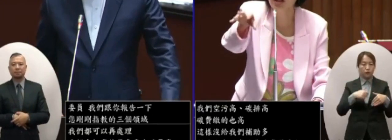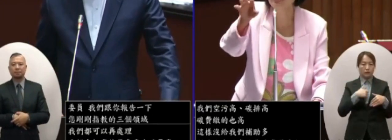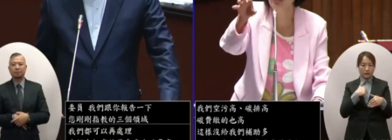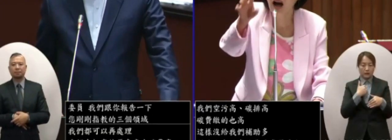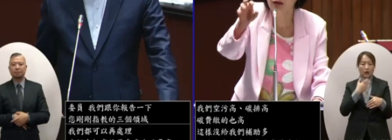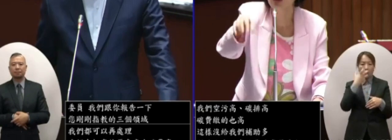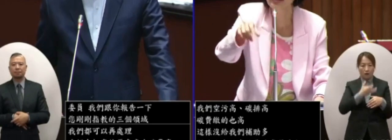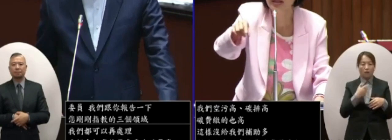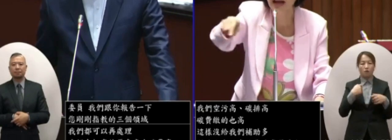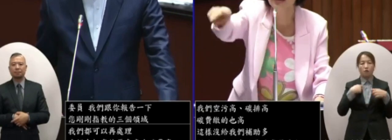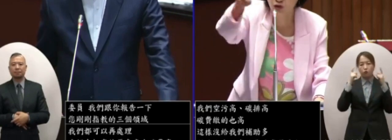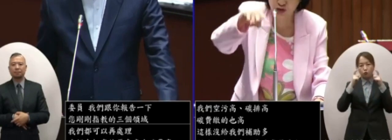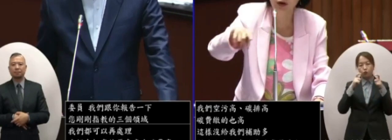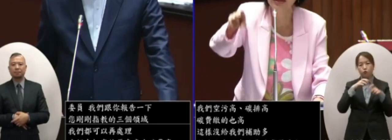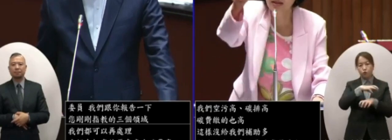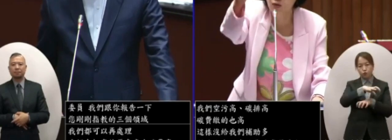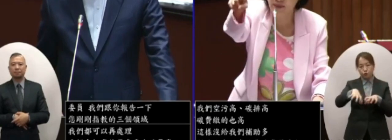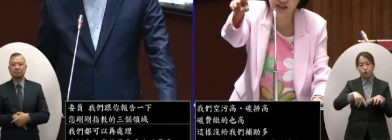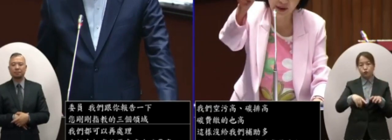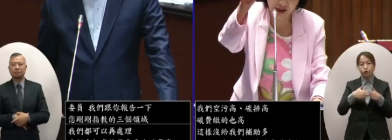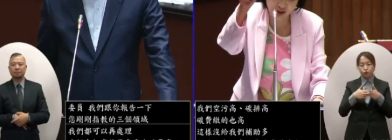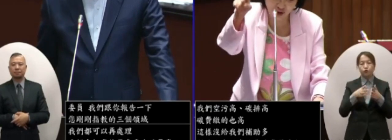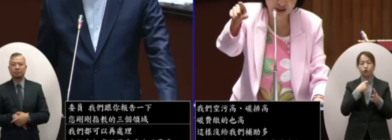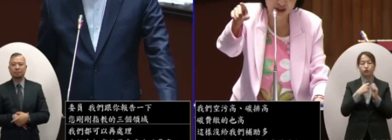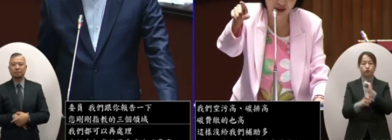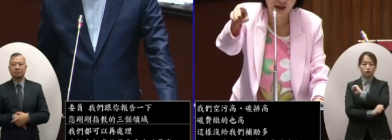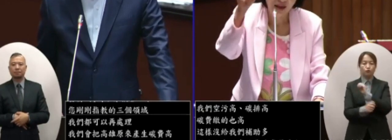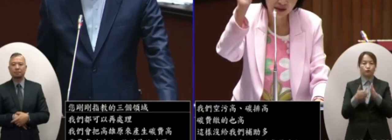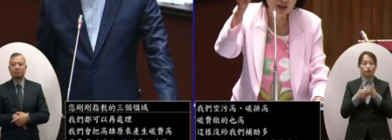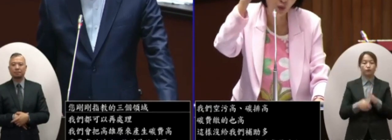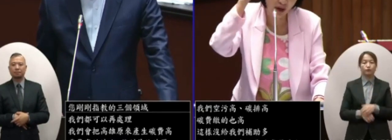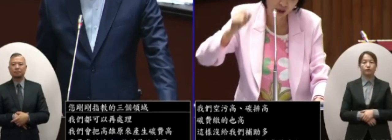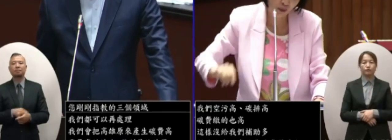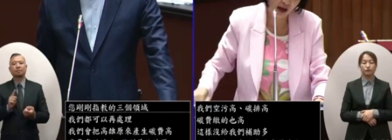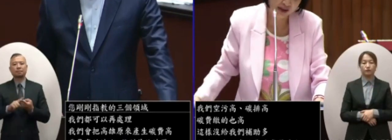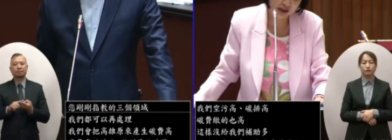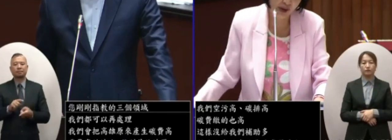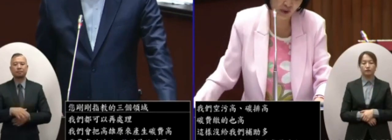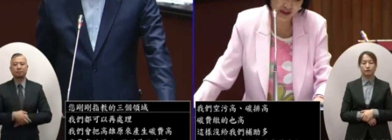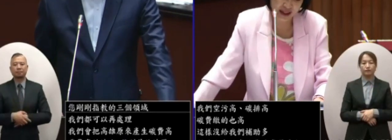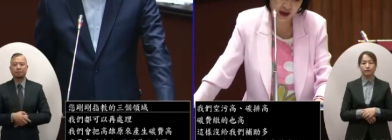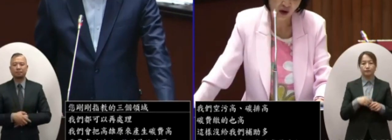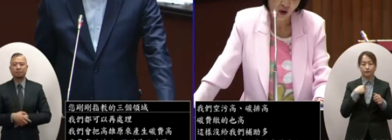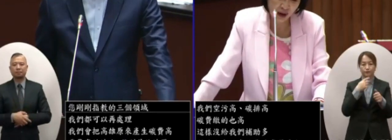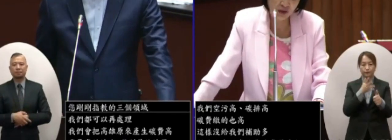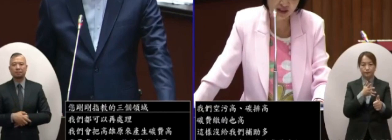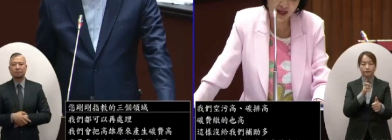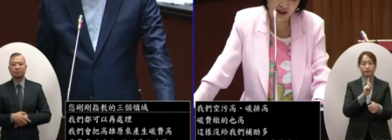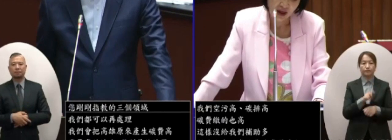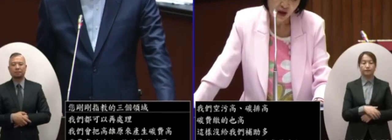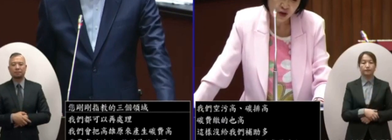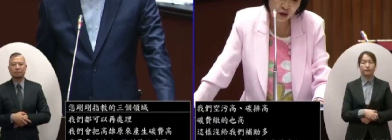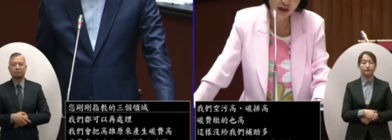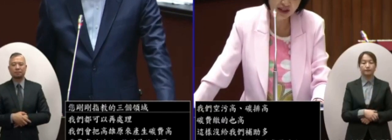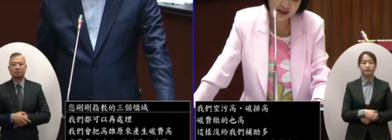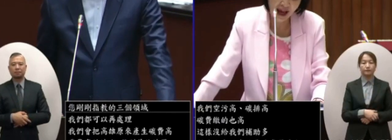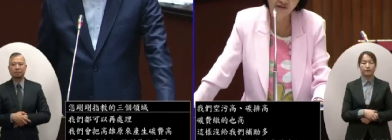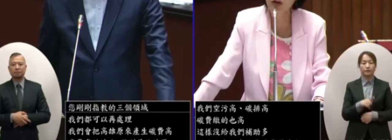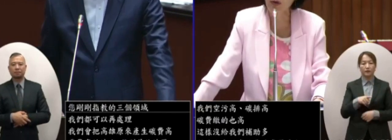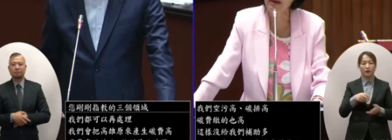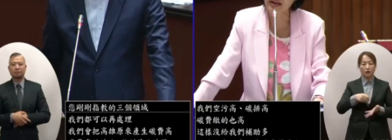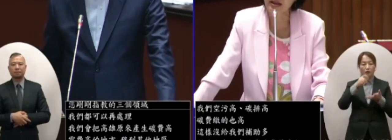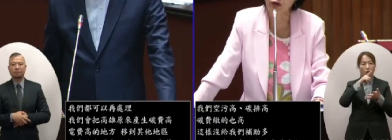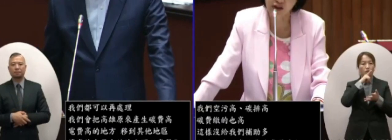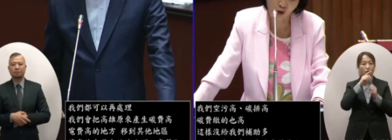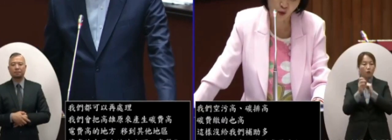多的这样的区域了，这是我们基本的一个原则啊。但是我也要特别问一下啊，安国喜在的，收了这个碳费就有办法解决一个